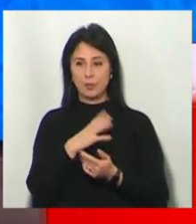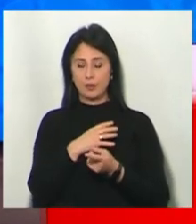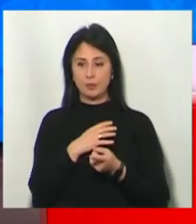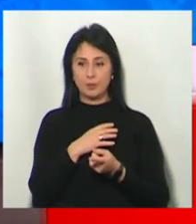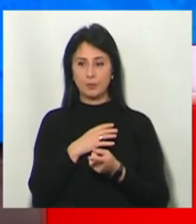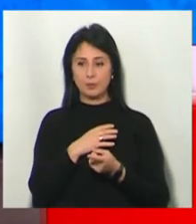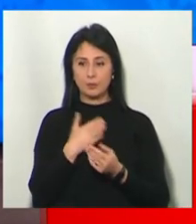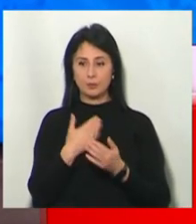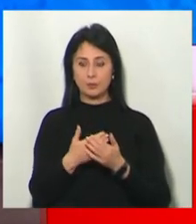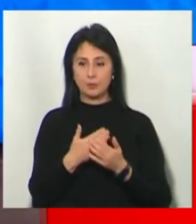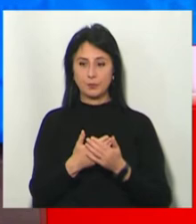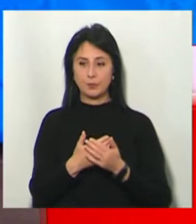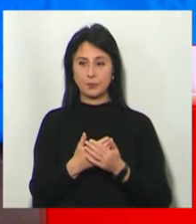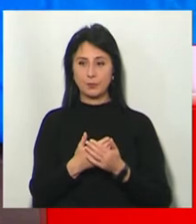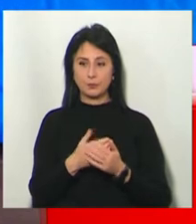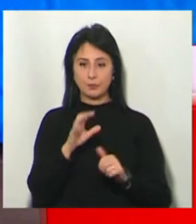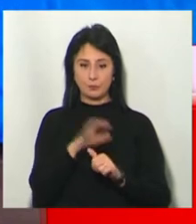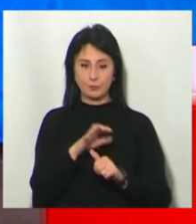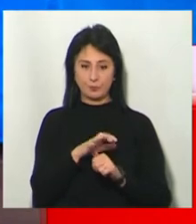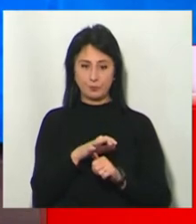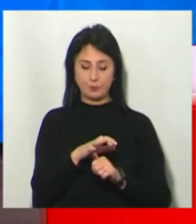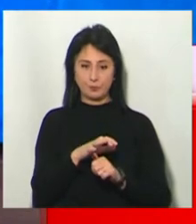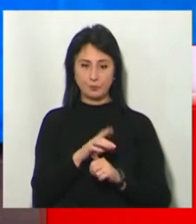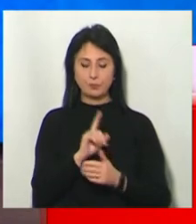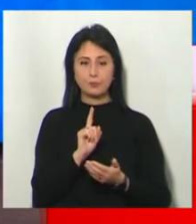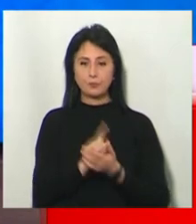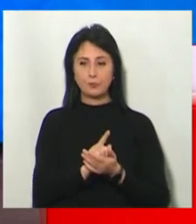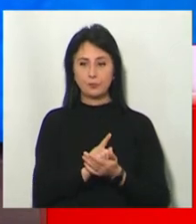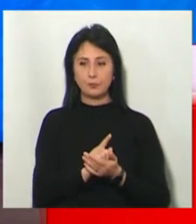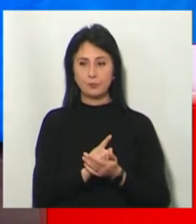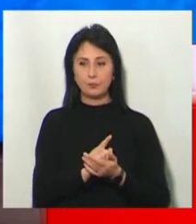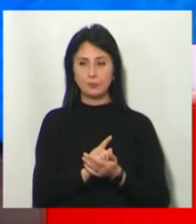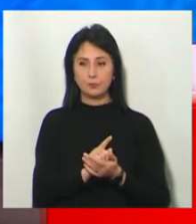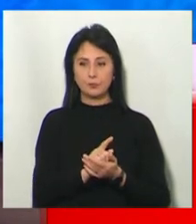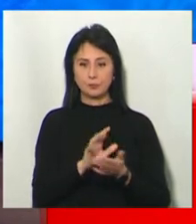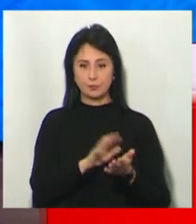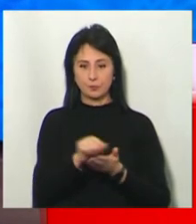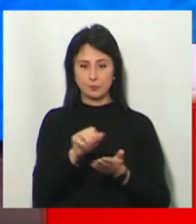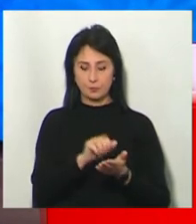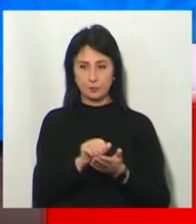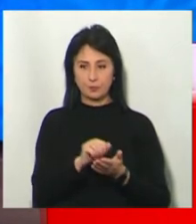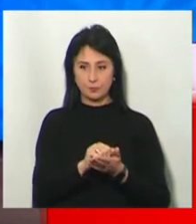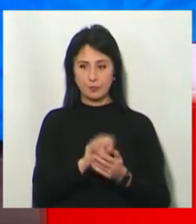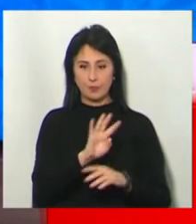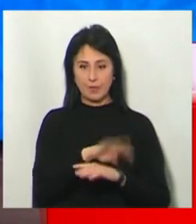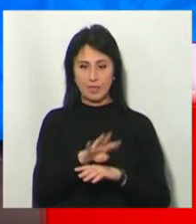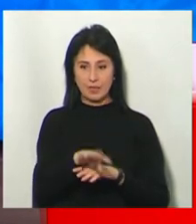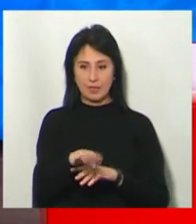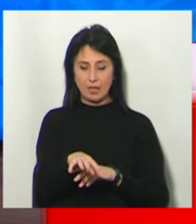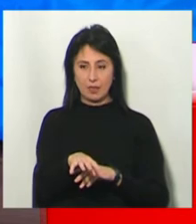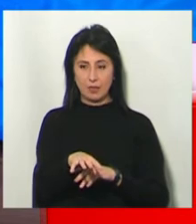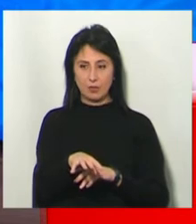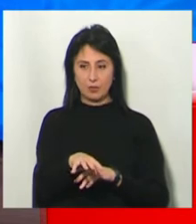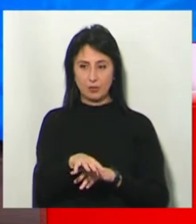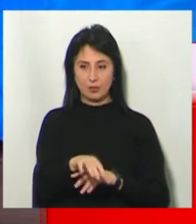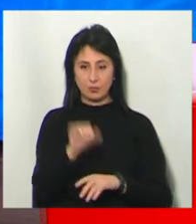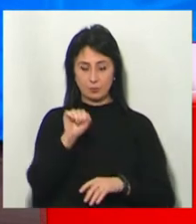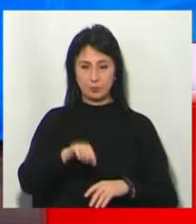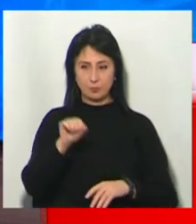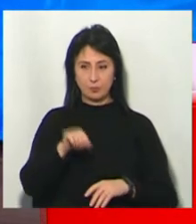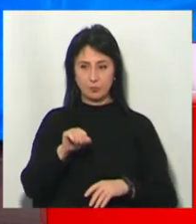ხვდებოდა მაგალითად სოკო, აუცილებლად ხვდებოდა ისპანახი, სალათის ფოთოლი,